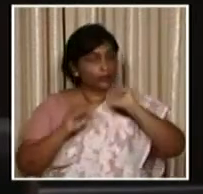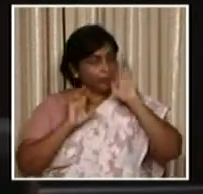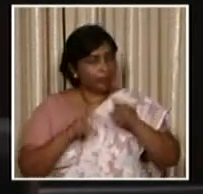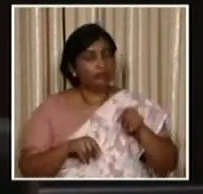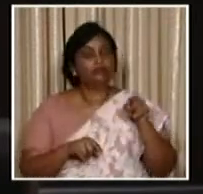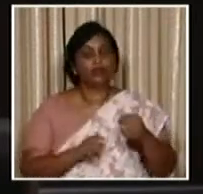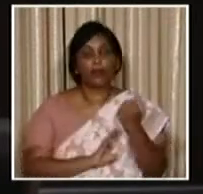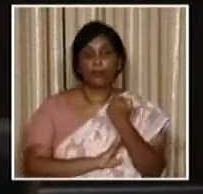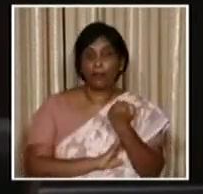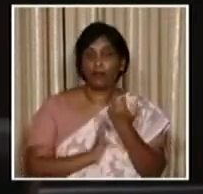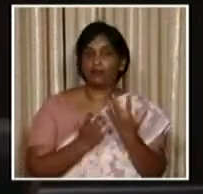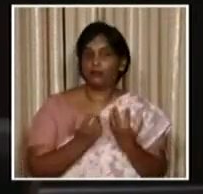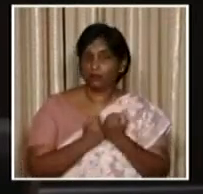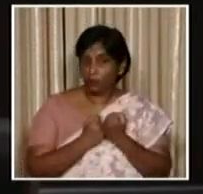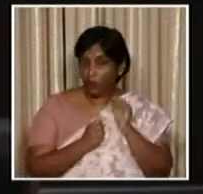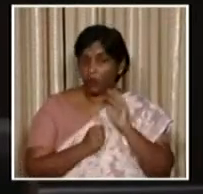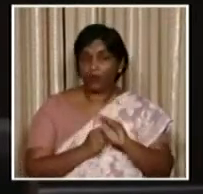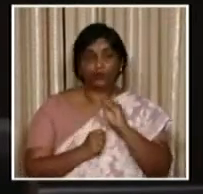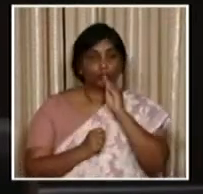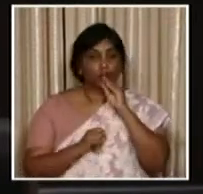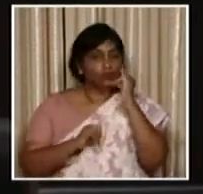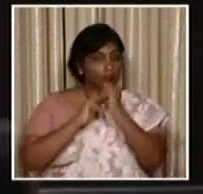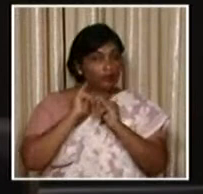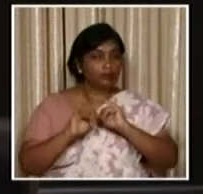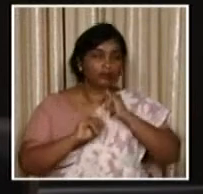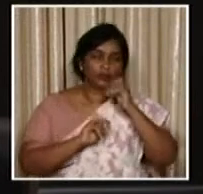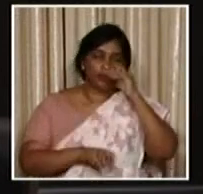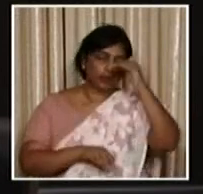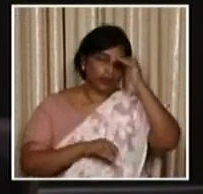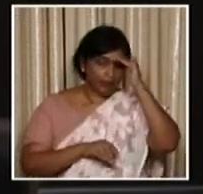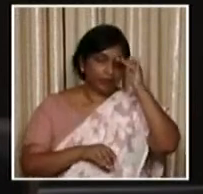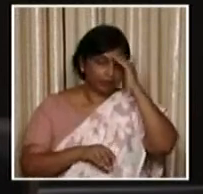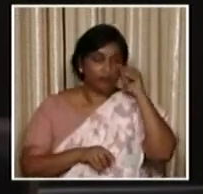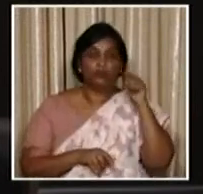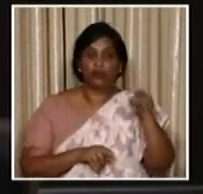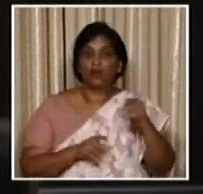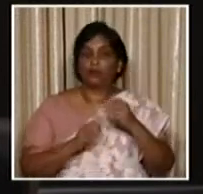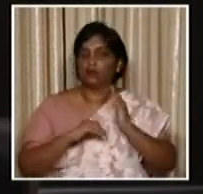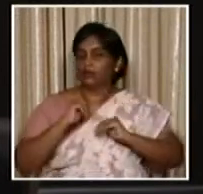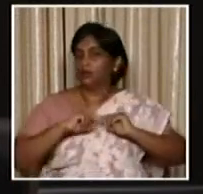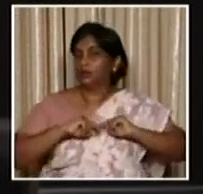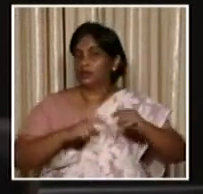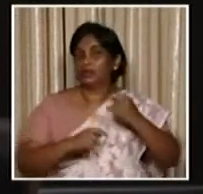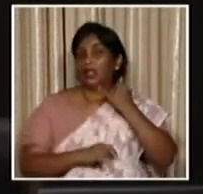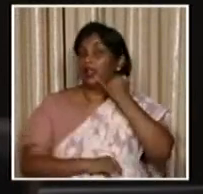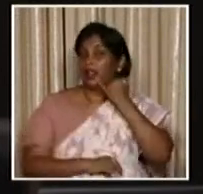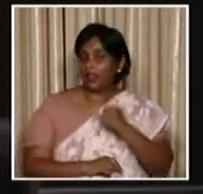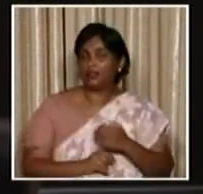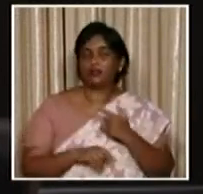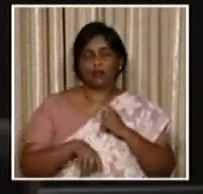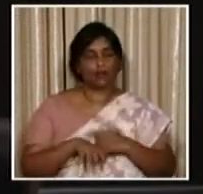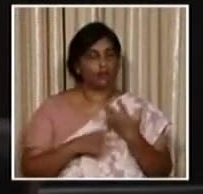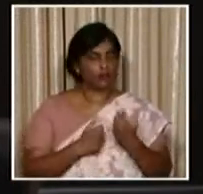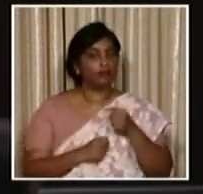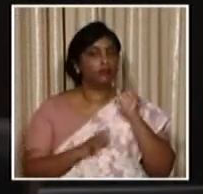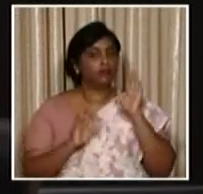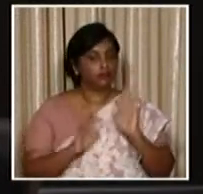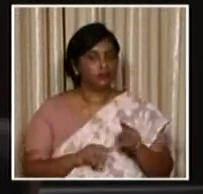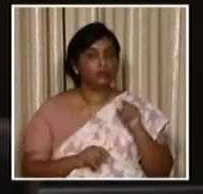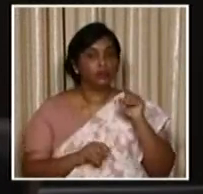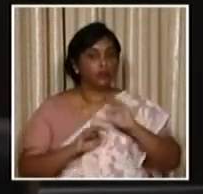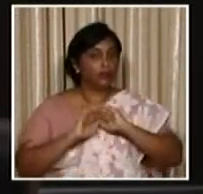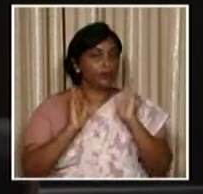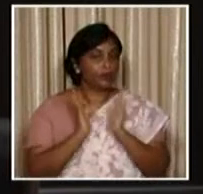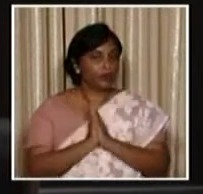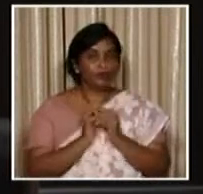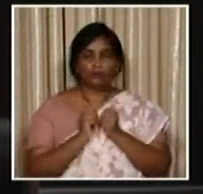කරද්දී බලය තියාගන්න ඕන නම් අදෝය චෝදනා කරන සමහර නායකයන්ට ඒව ක්‍රියාත්මක කරන්න ලේසියෙන් ඉඩ කඩ තිබුණා හැබැයි ඒ